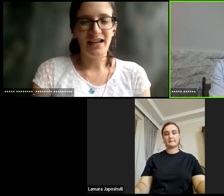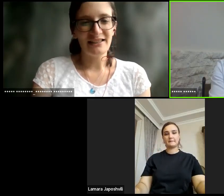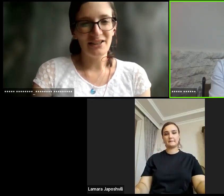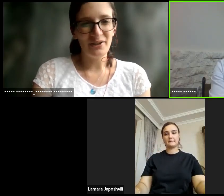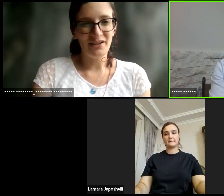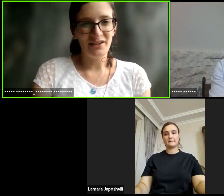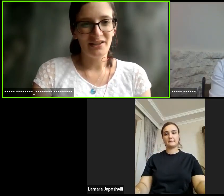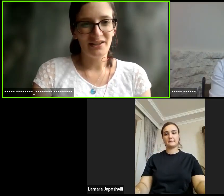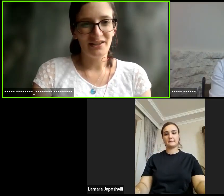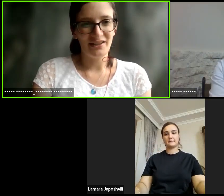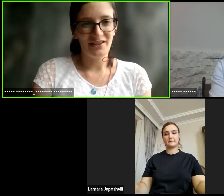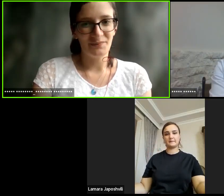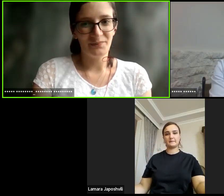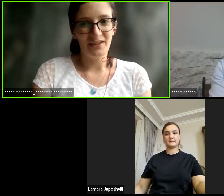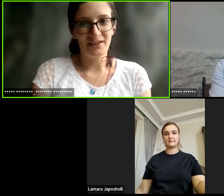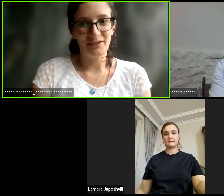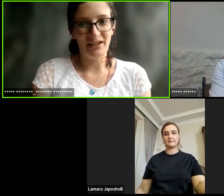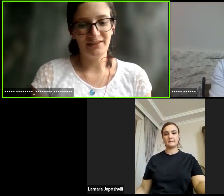და ასევე